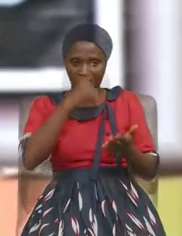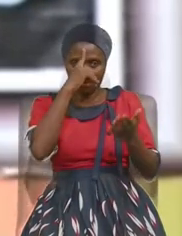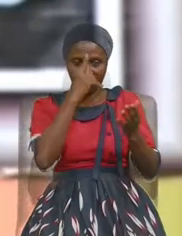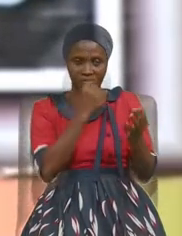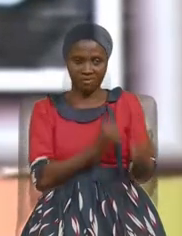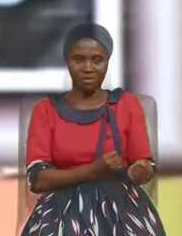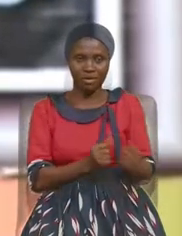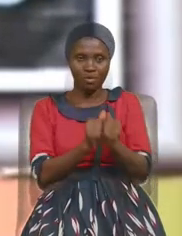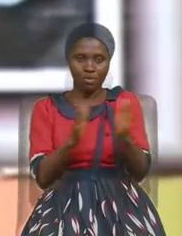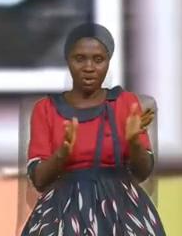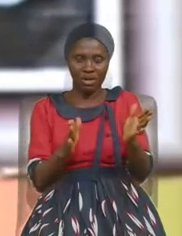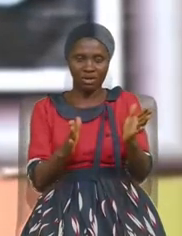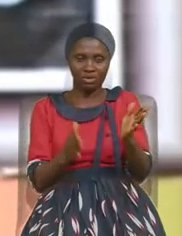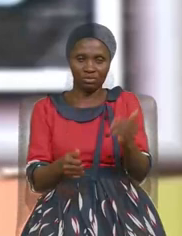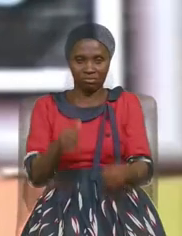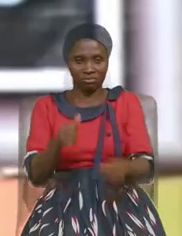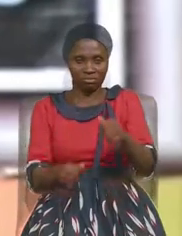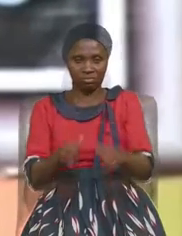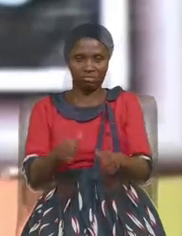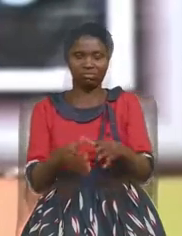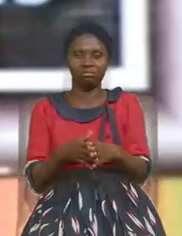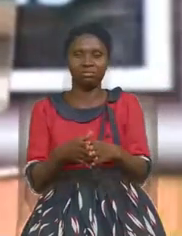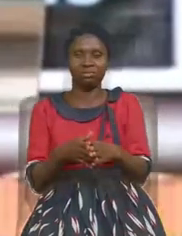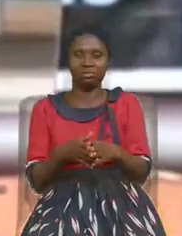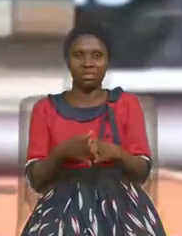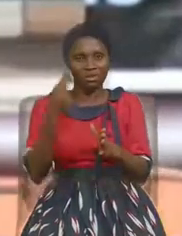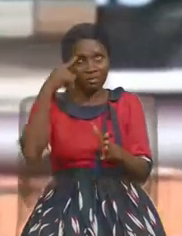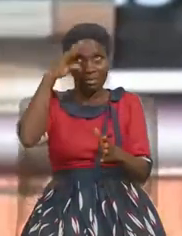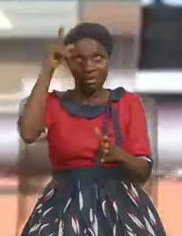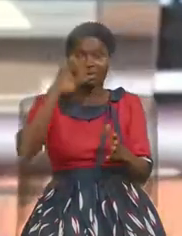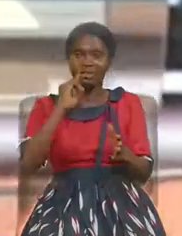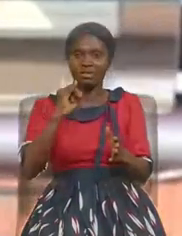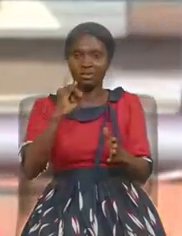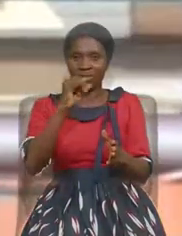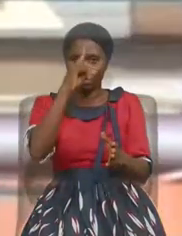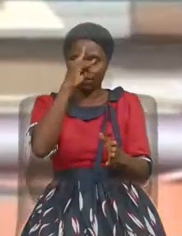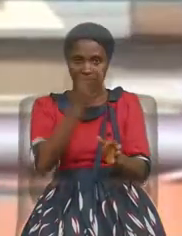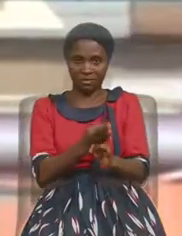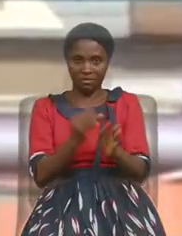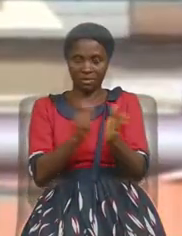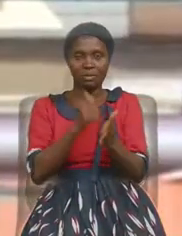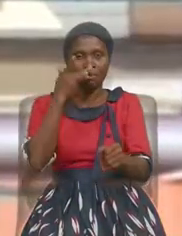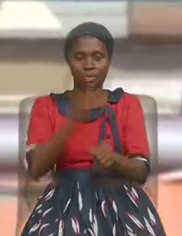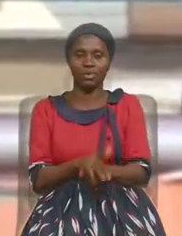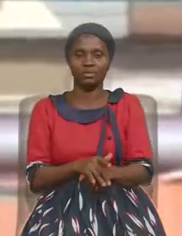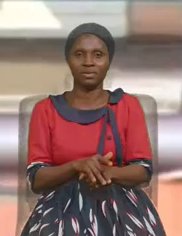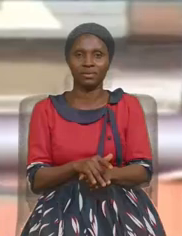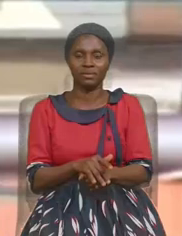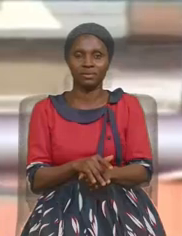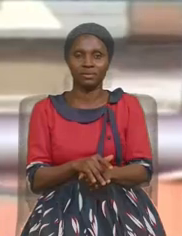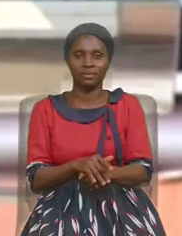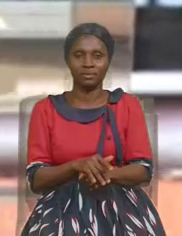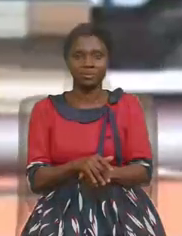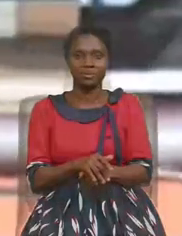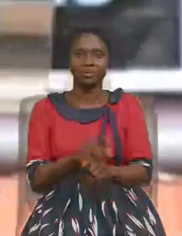est fidèle. Quand il voit le sacrifice de son Fils unique, quand